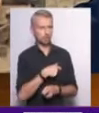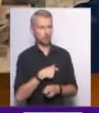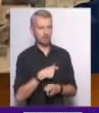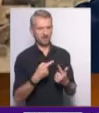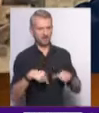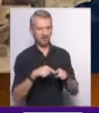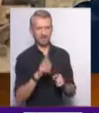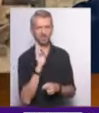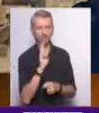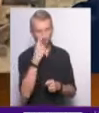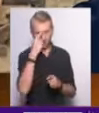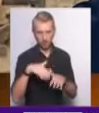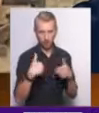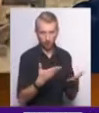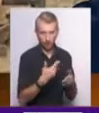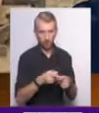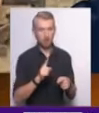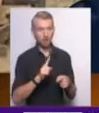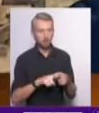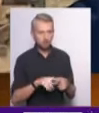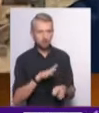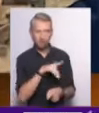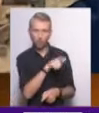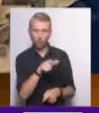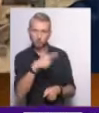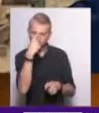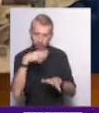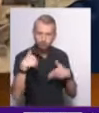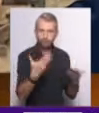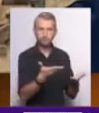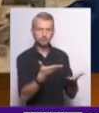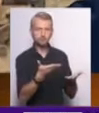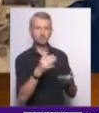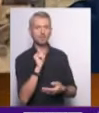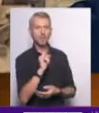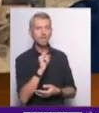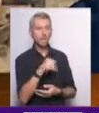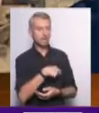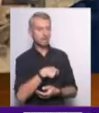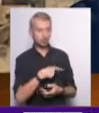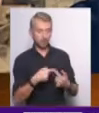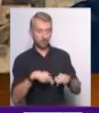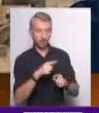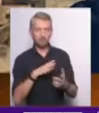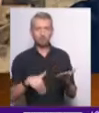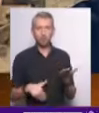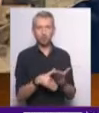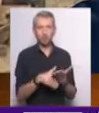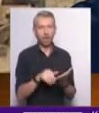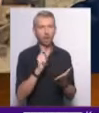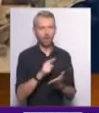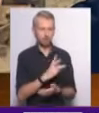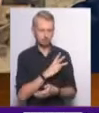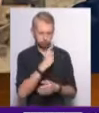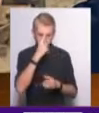«Свобода» ініціювала, це ініціювали жителі, люди, мешканці. Місцеві мешканці, і депутатська фракція допомогла, але ініціатива в